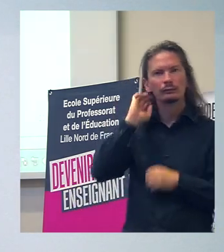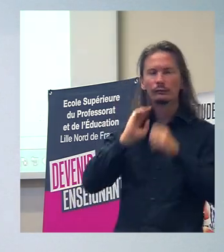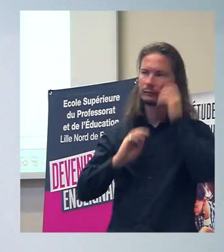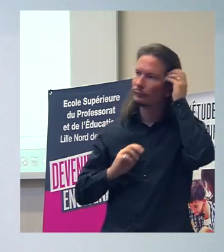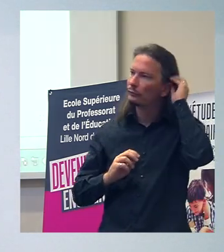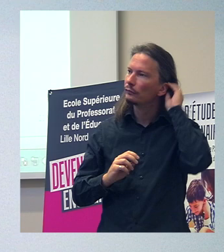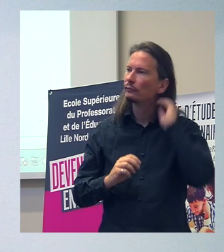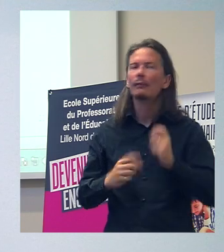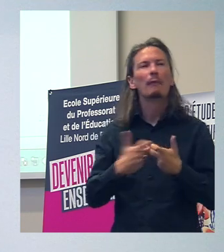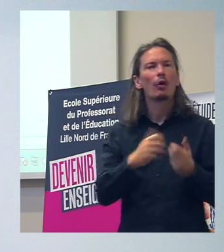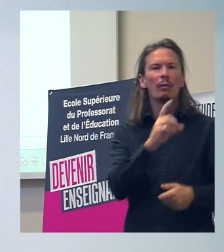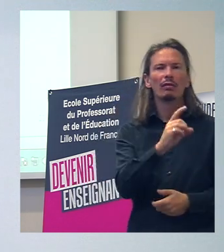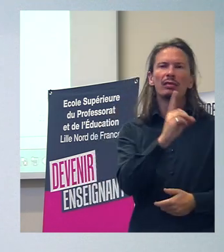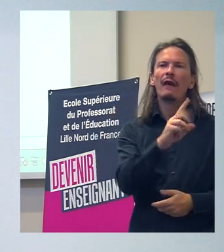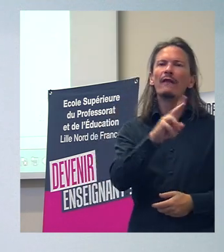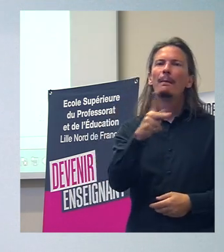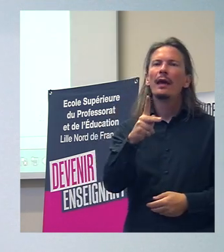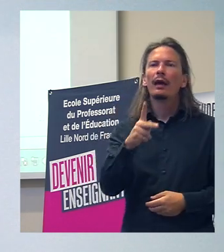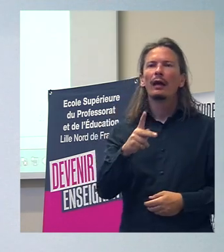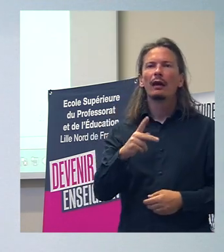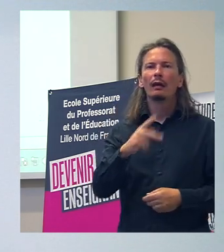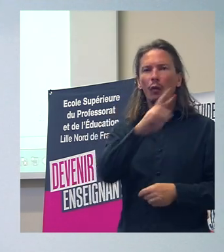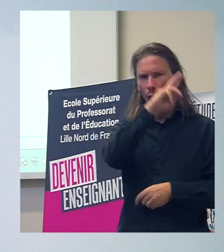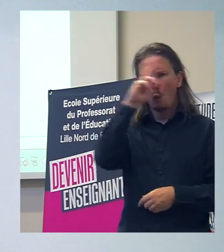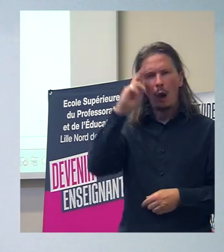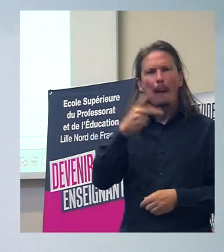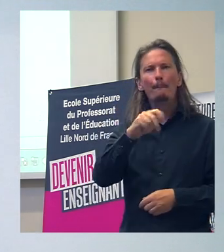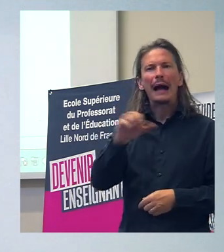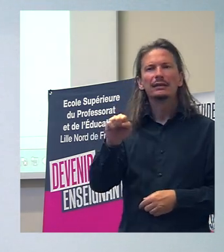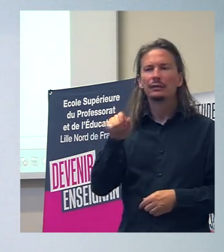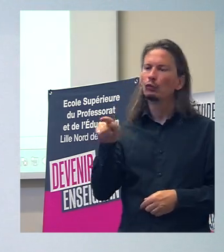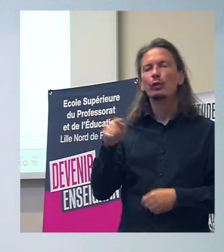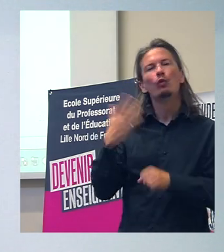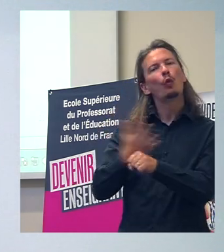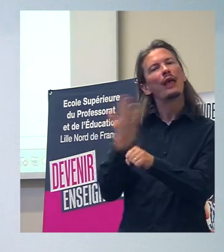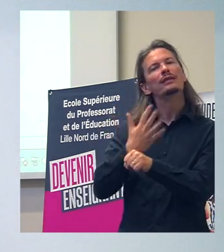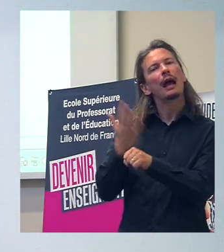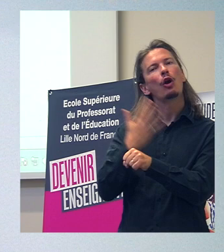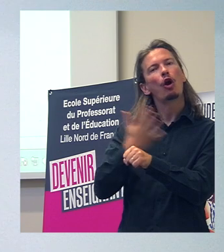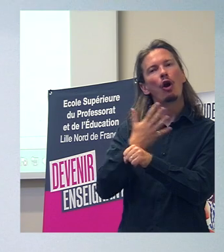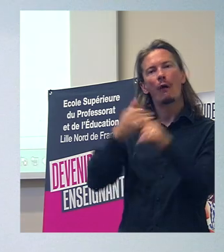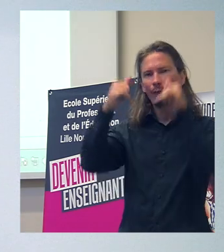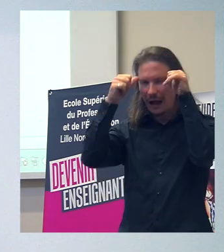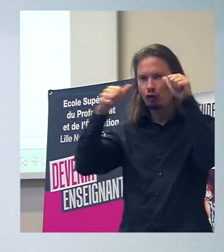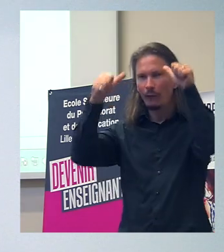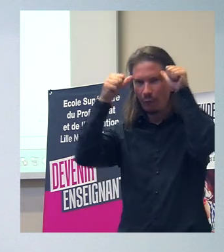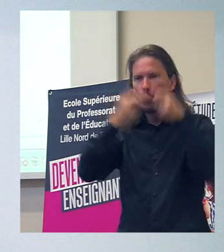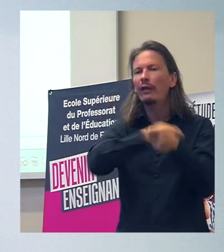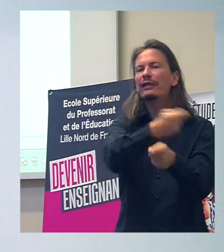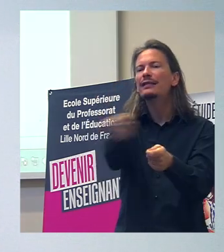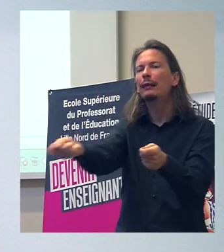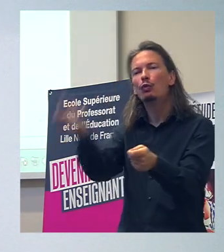Je fais une DVP, par exemple, sur le roi Bax qui, tous les 5 ans, distribue une vache ou un veau à chacun